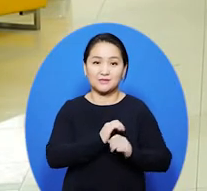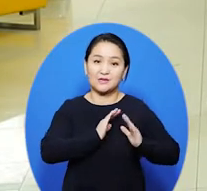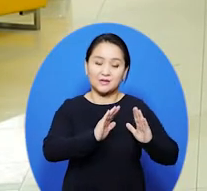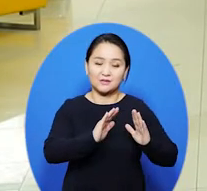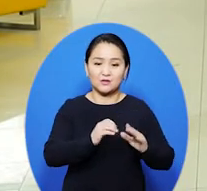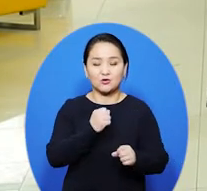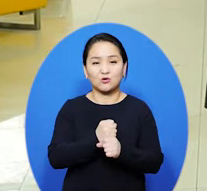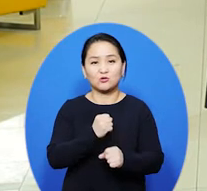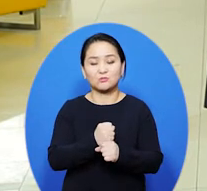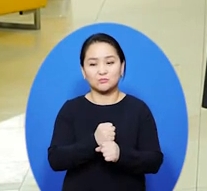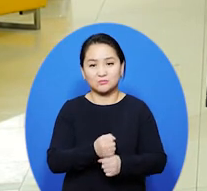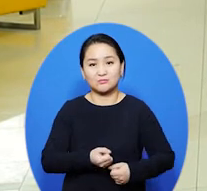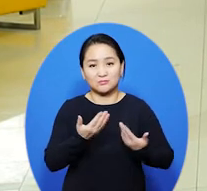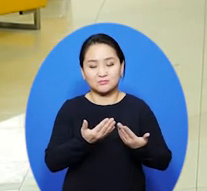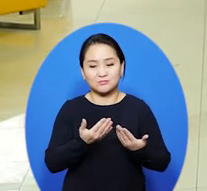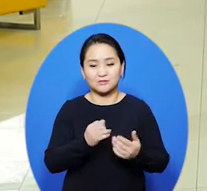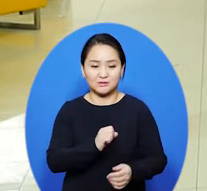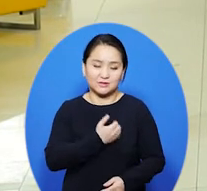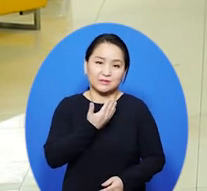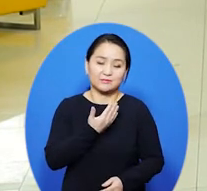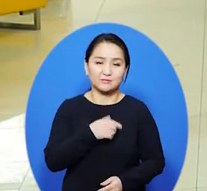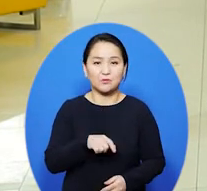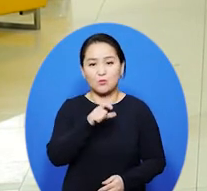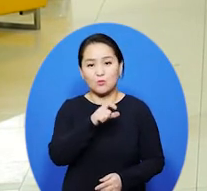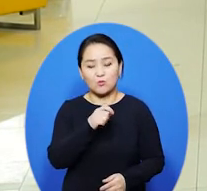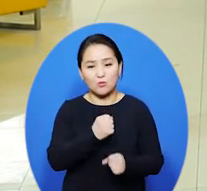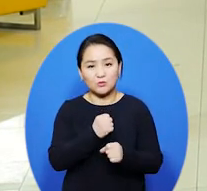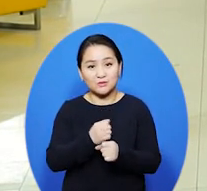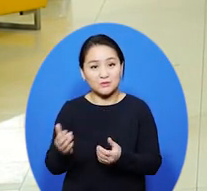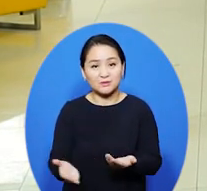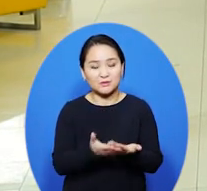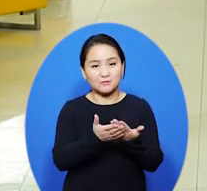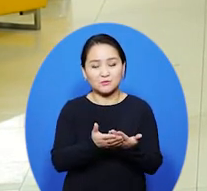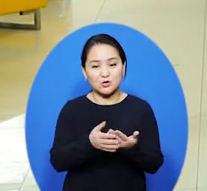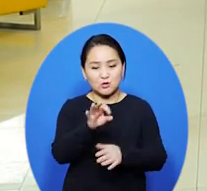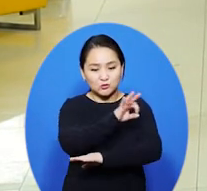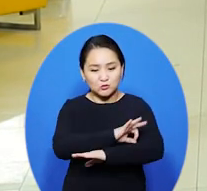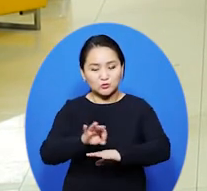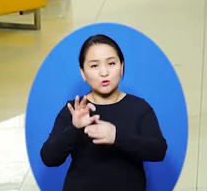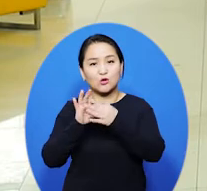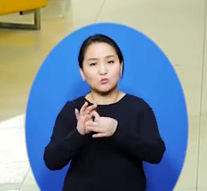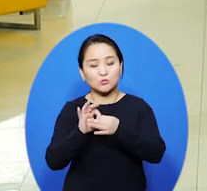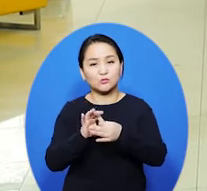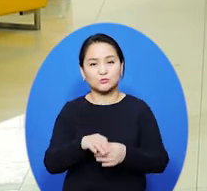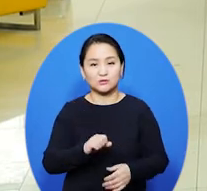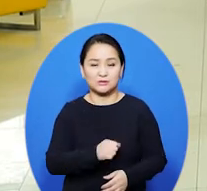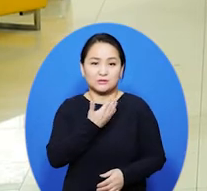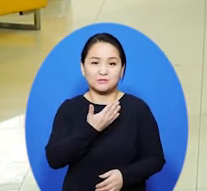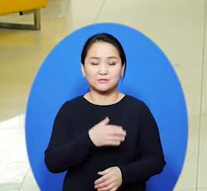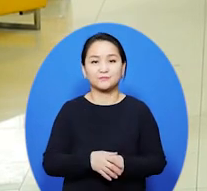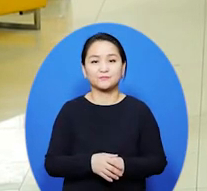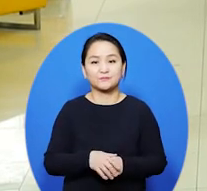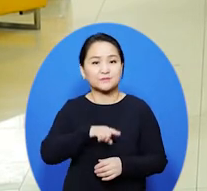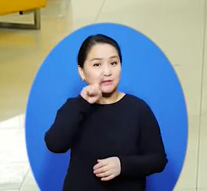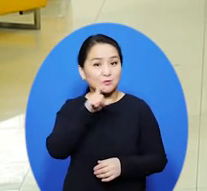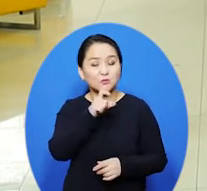хандах хандлага, хөдөлмөр эрхлэлтэд гаргаж байгаа идэвх. За хөдөлмөр эрхлэлтийг дэмжиж байгаа төслүүдэд оролцож байгаа идэвх зэргийг харвал хэр